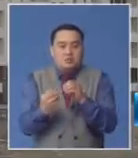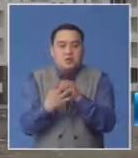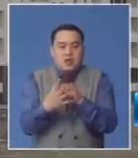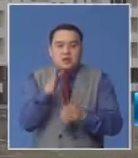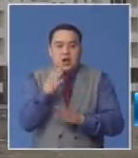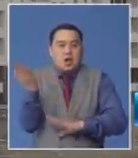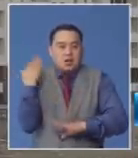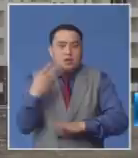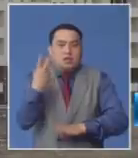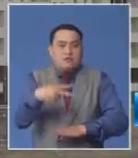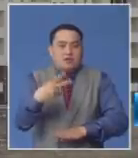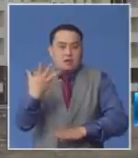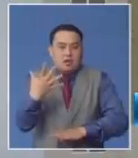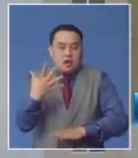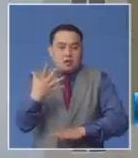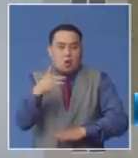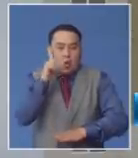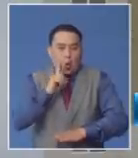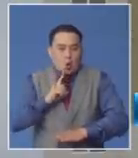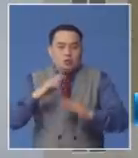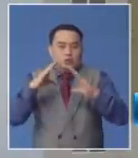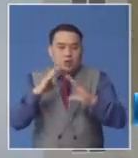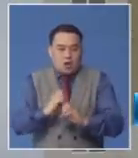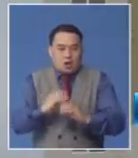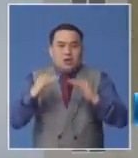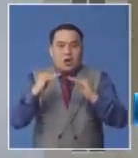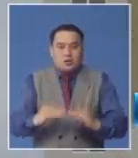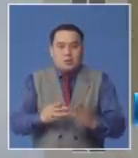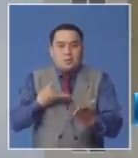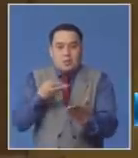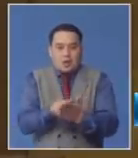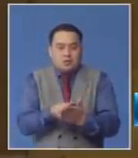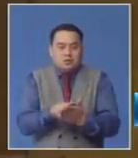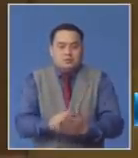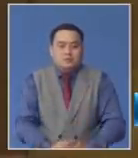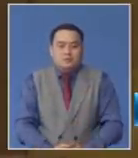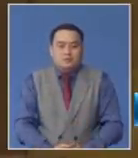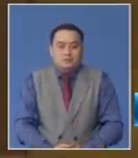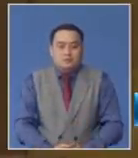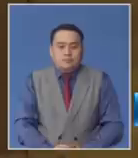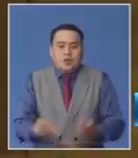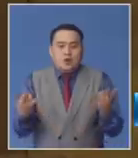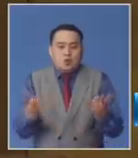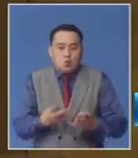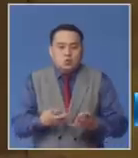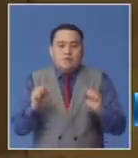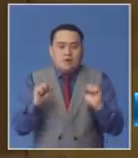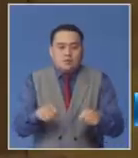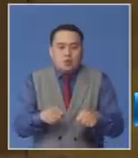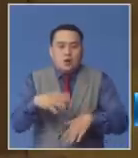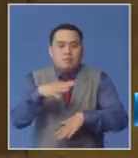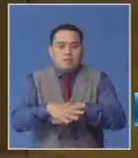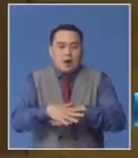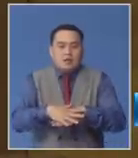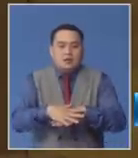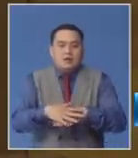раньше а 25 это для того чтобы снизить размер ежемесячных платежей надо задействовать возможности на звонки банков второго